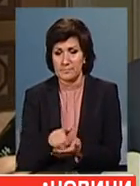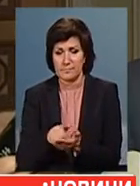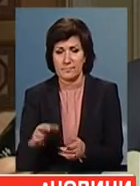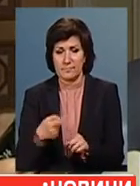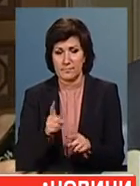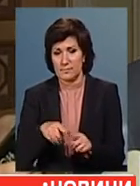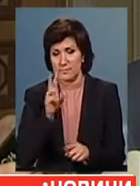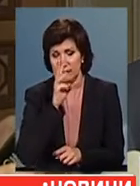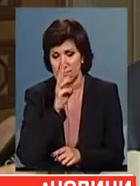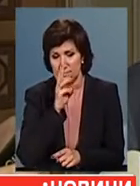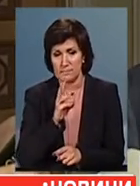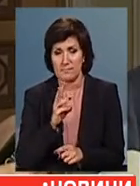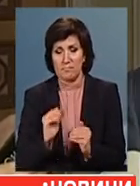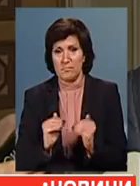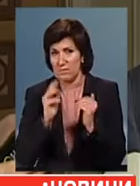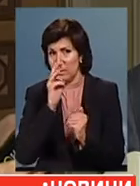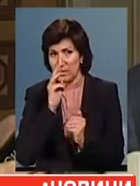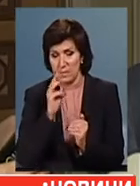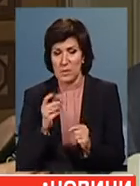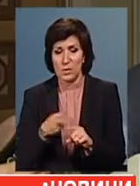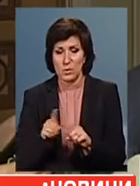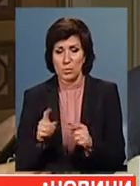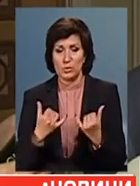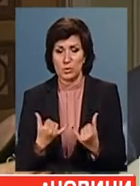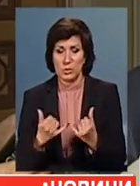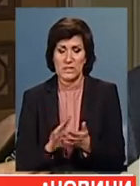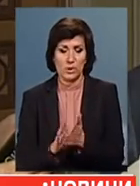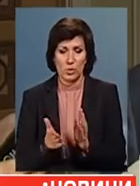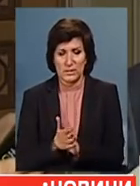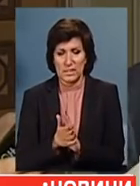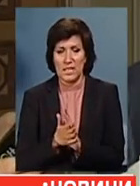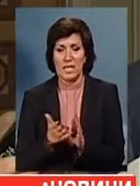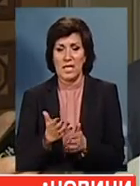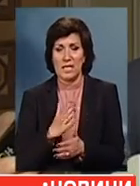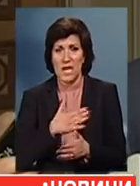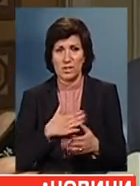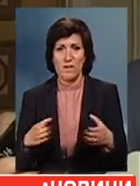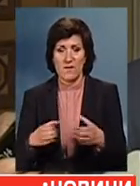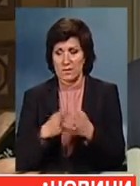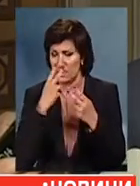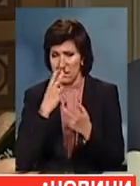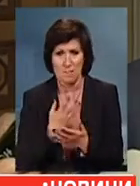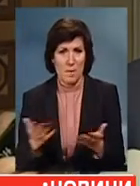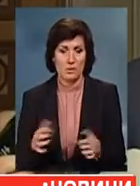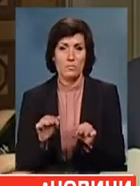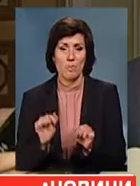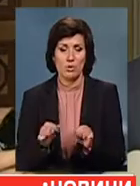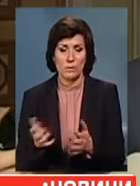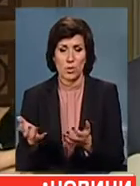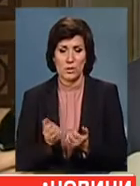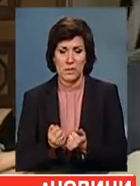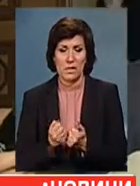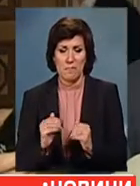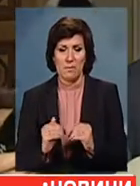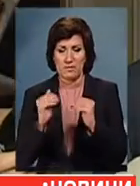відмовляємось від цієї зарплати, підвищеної зарплати, тому що в сьогоднішній ситуації наша фракція не бачить можливості